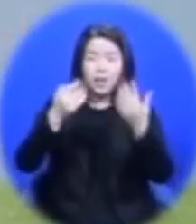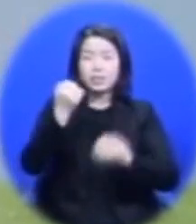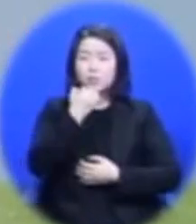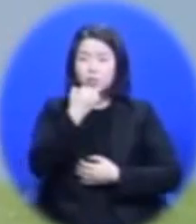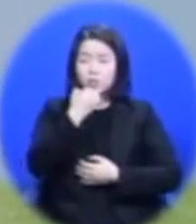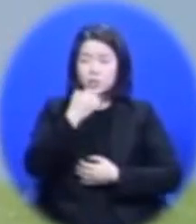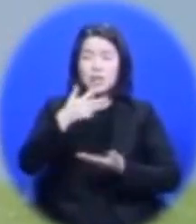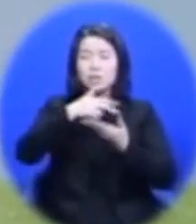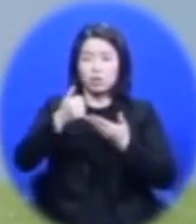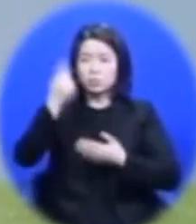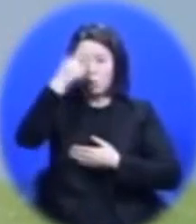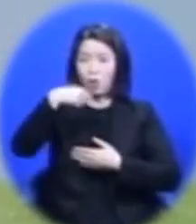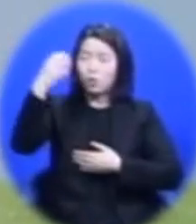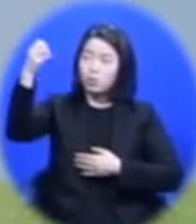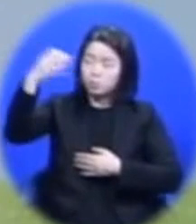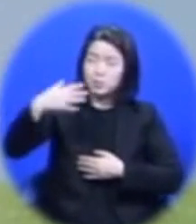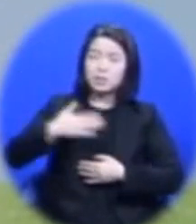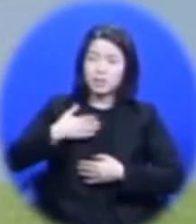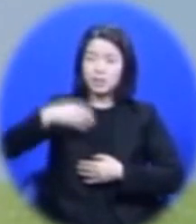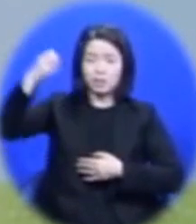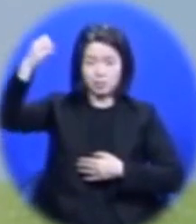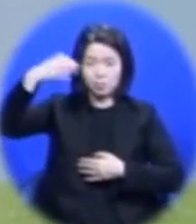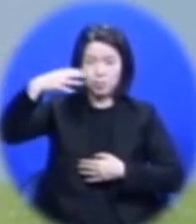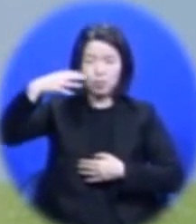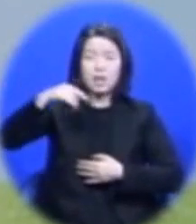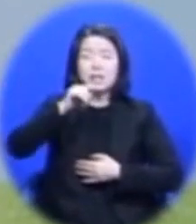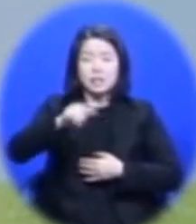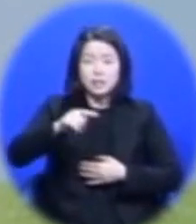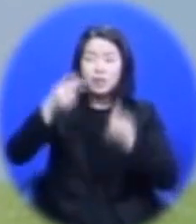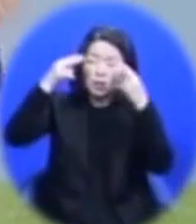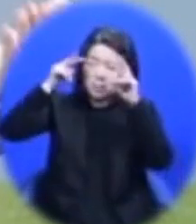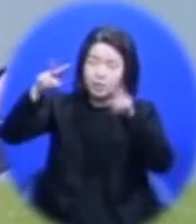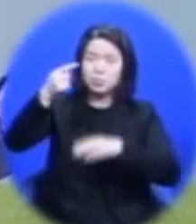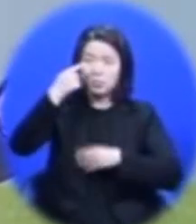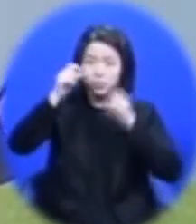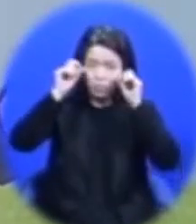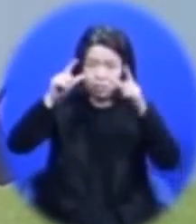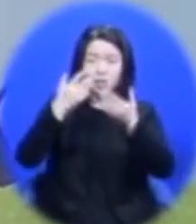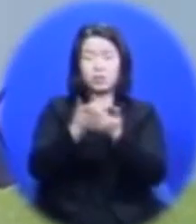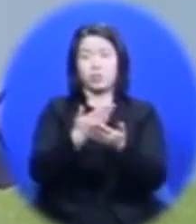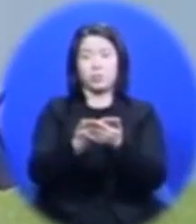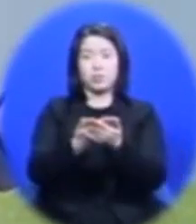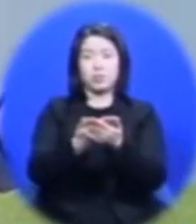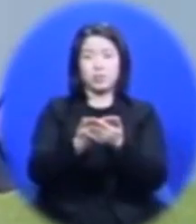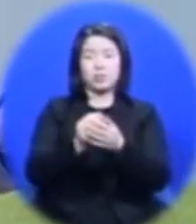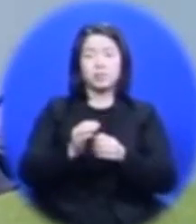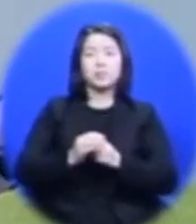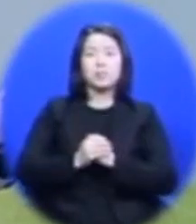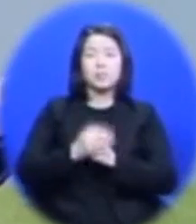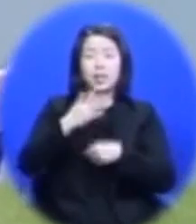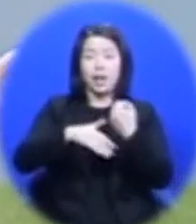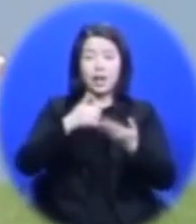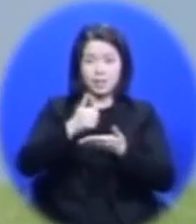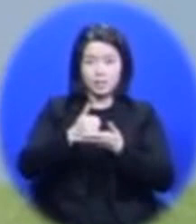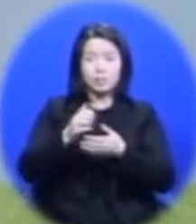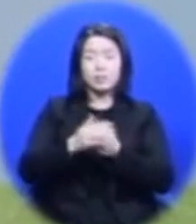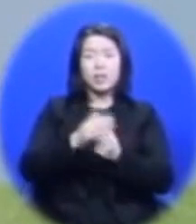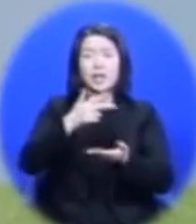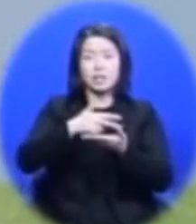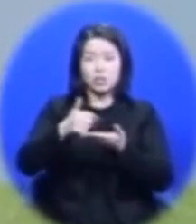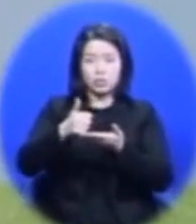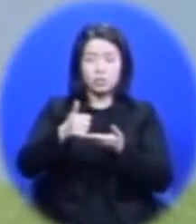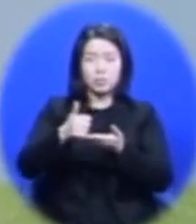주님의 얼굴 빛을 저에게 비춰주시고 제가 그것을 바라보는 눈을 뜨게 해주옵소서. 하나님,